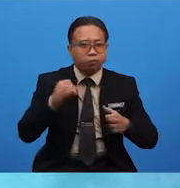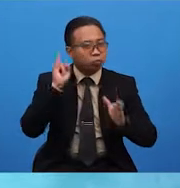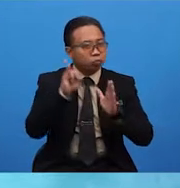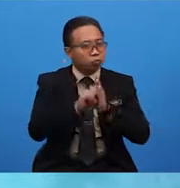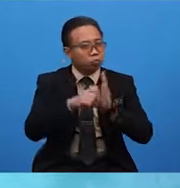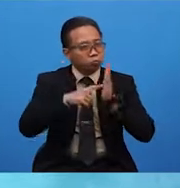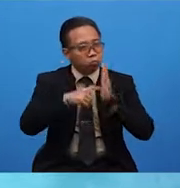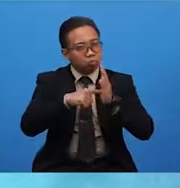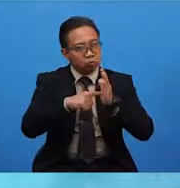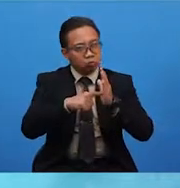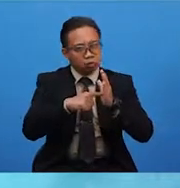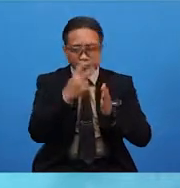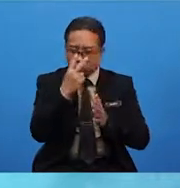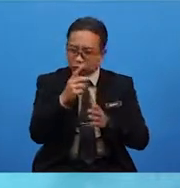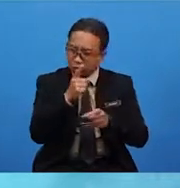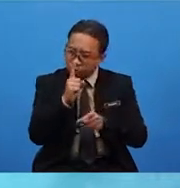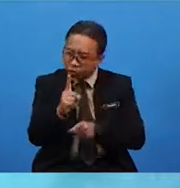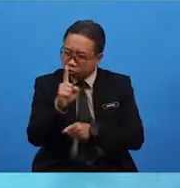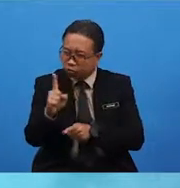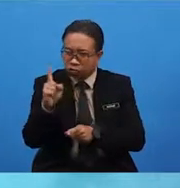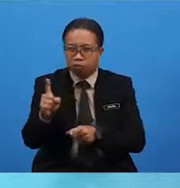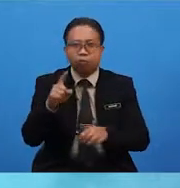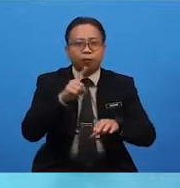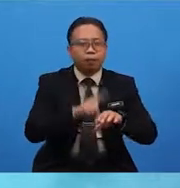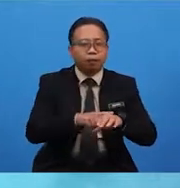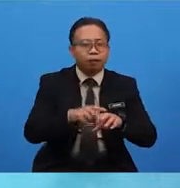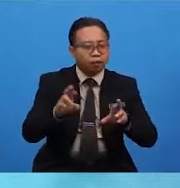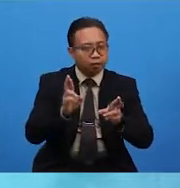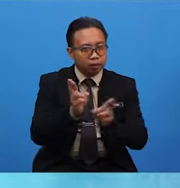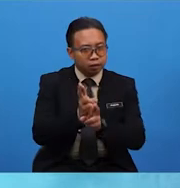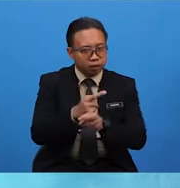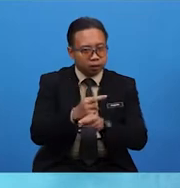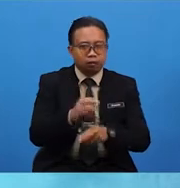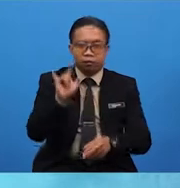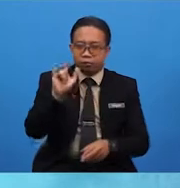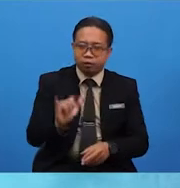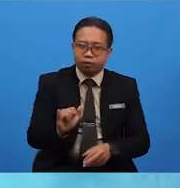menunjukkan ketelitian mereka terhadap rekannya